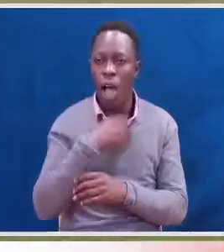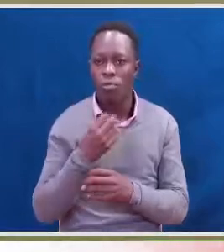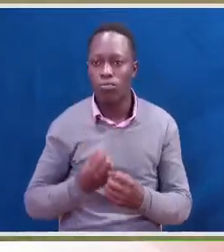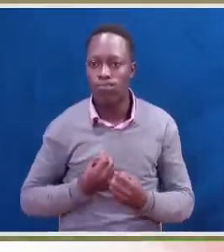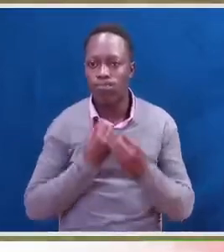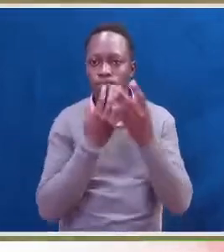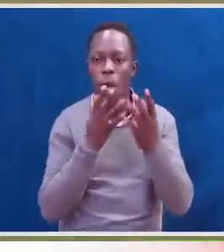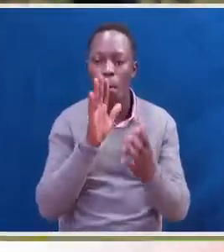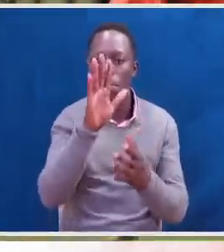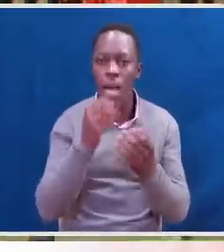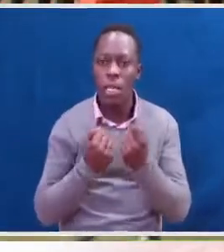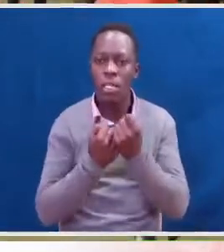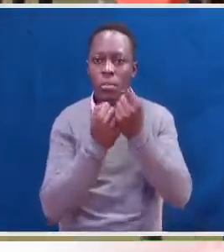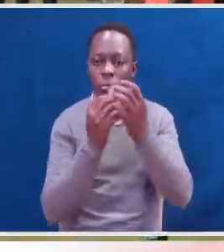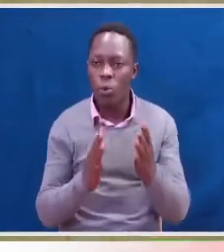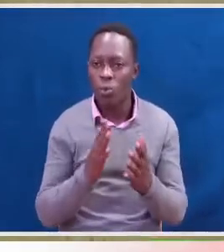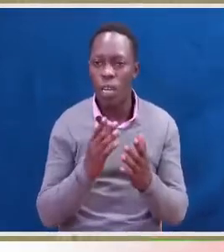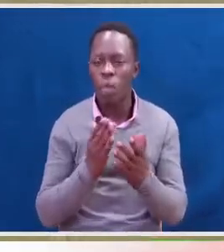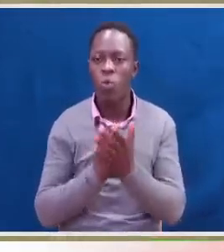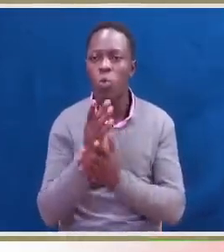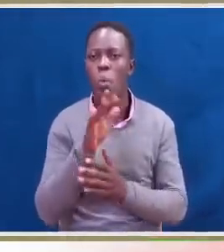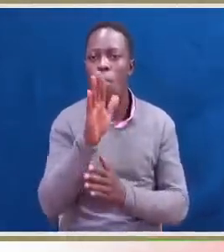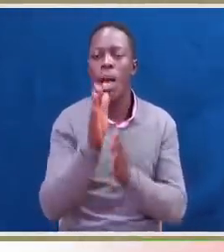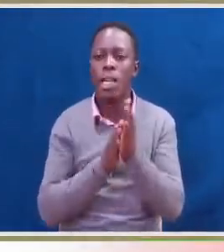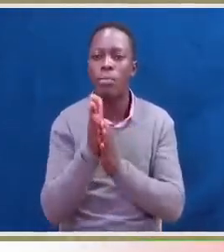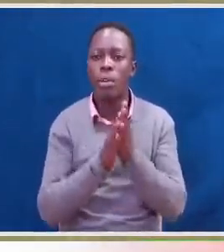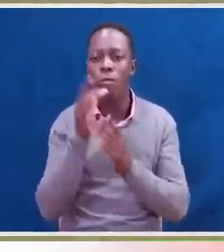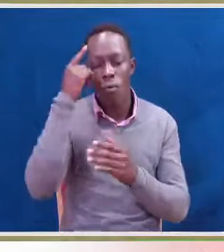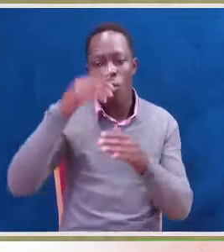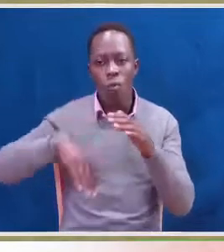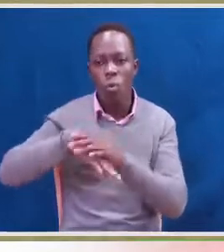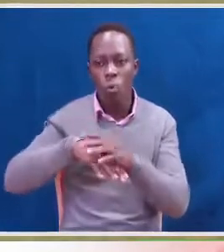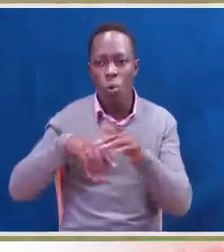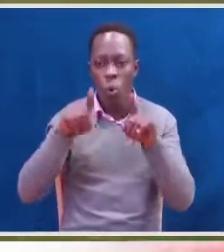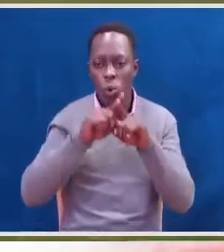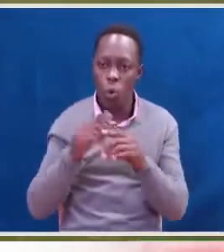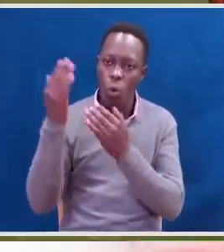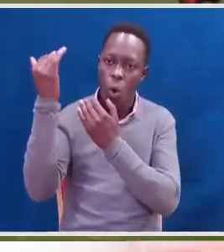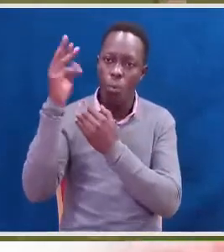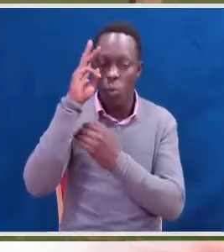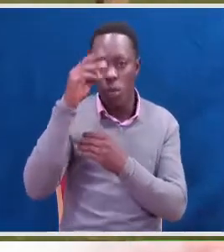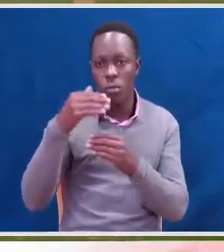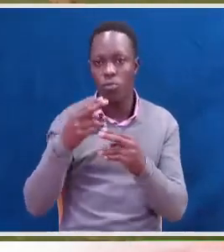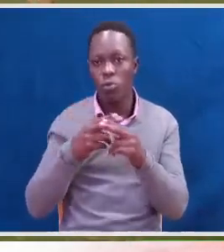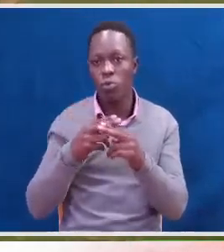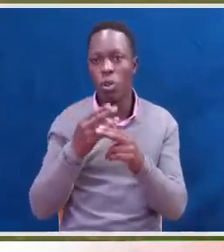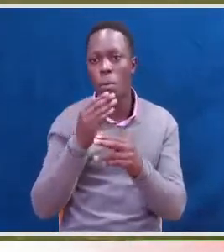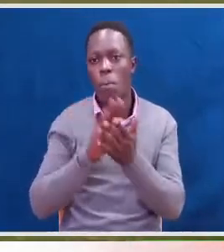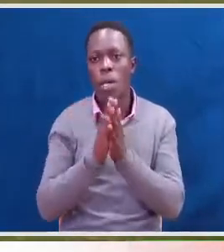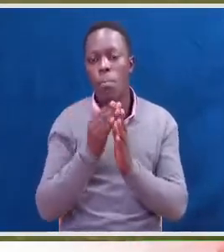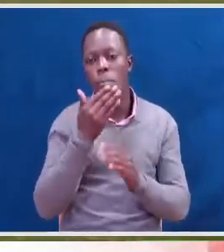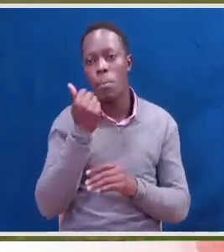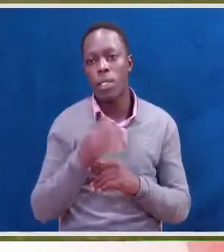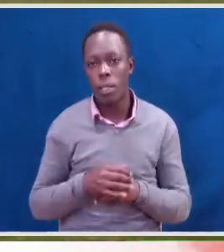wao katika ugumu huo ni mapenzi walionao kwa mchezo wa soka na imani kuwa kutapambauka. So sisi, kila